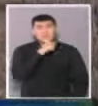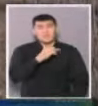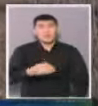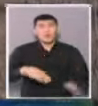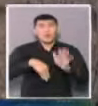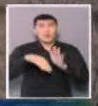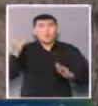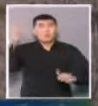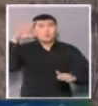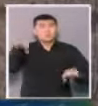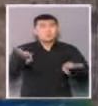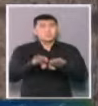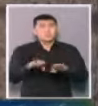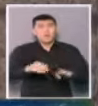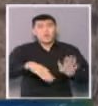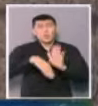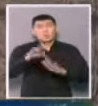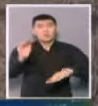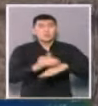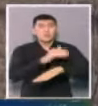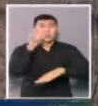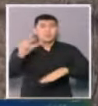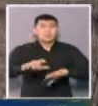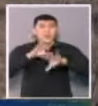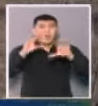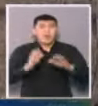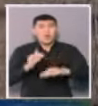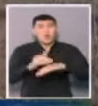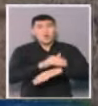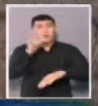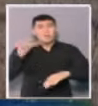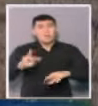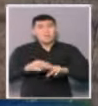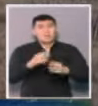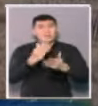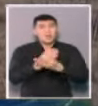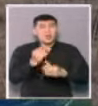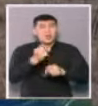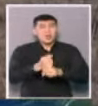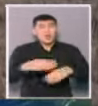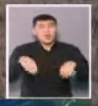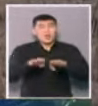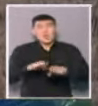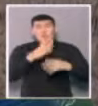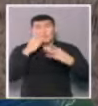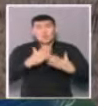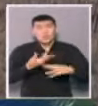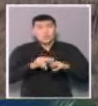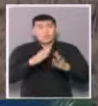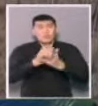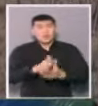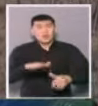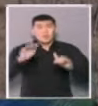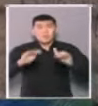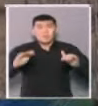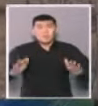луч солнца. Я еще не встречала в своей жизни такого заботливого, милосердного, прекрасного человека, как он, который с любовью относился бы к